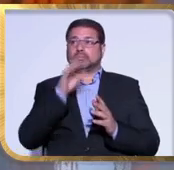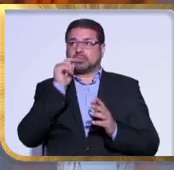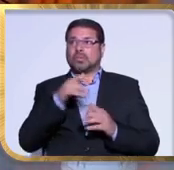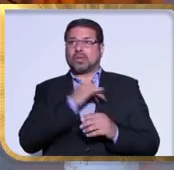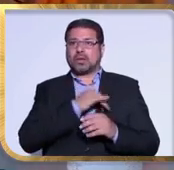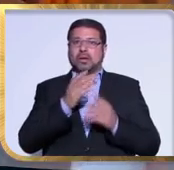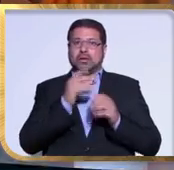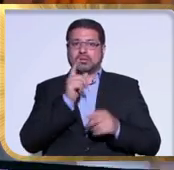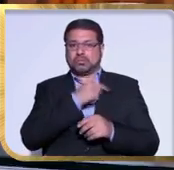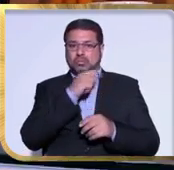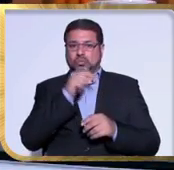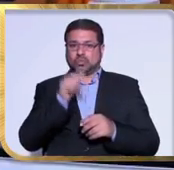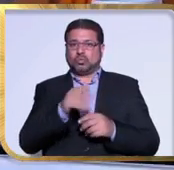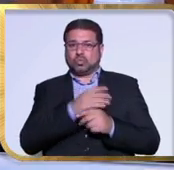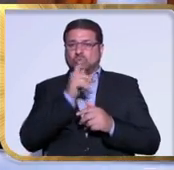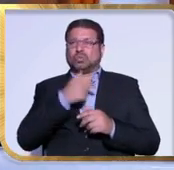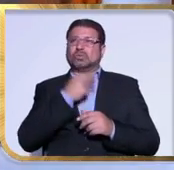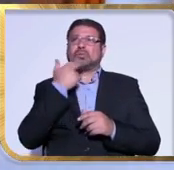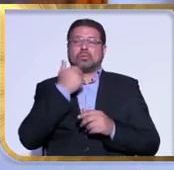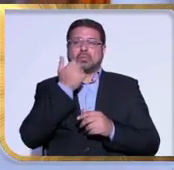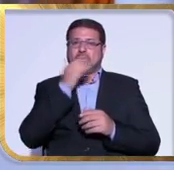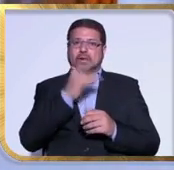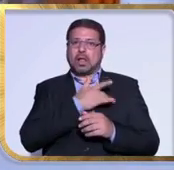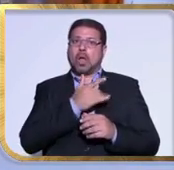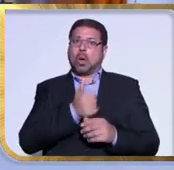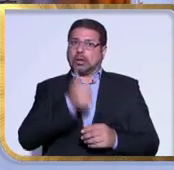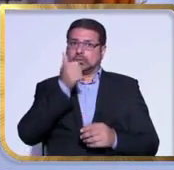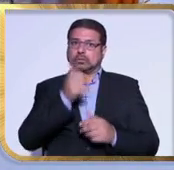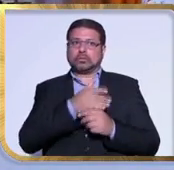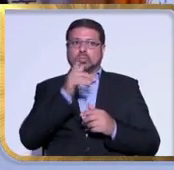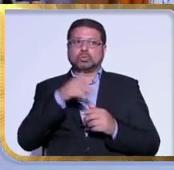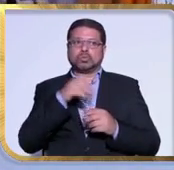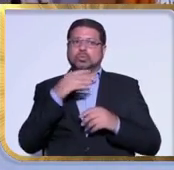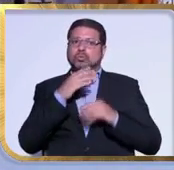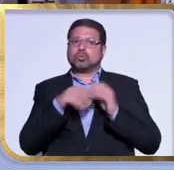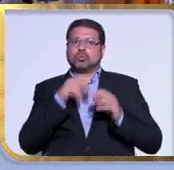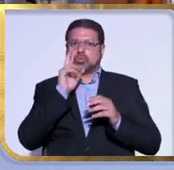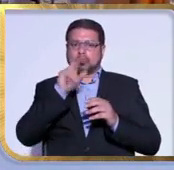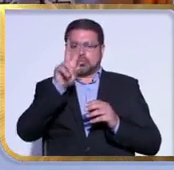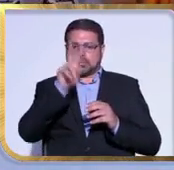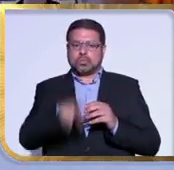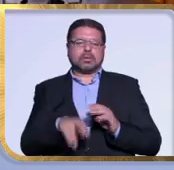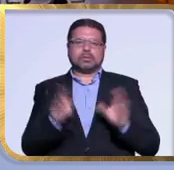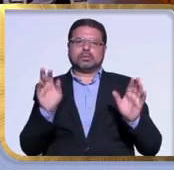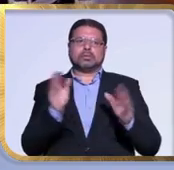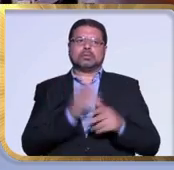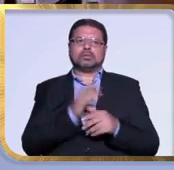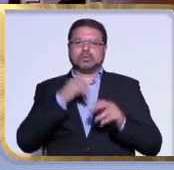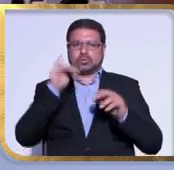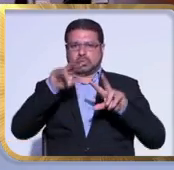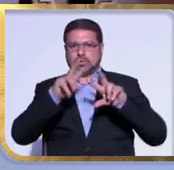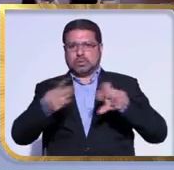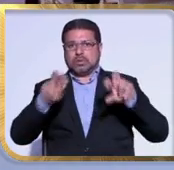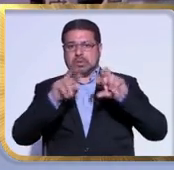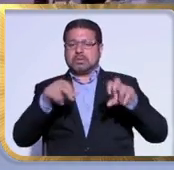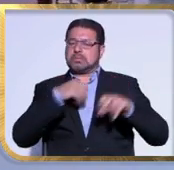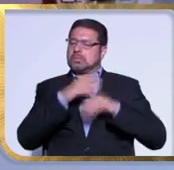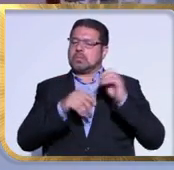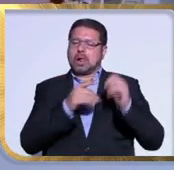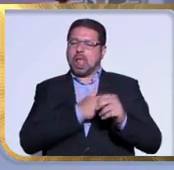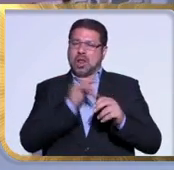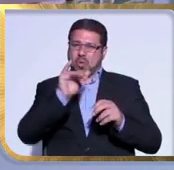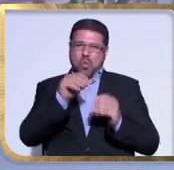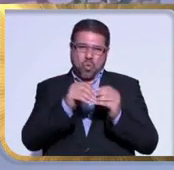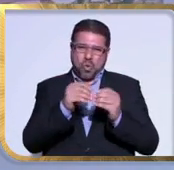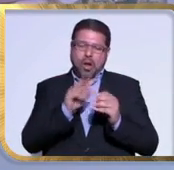حتى عملت السوق ده وجيت تقول لي والله ده انا نيتي كويسه انا لياش منك الا الظاهر لا افتش عن النوايا